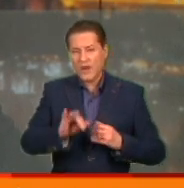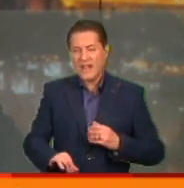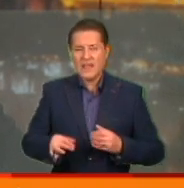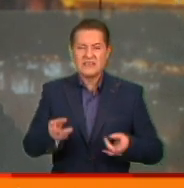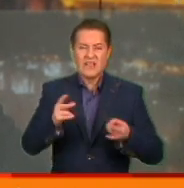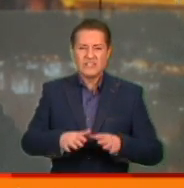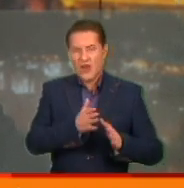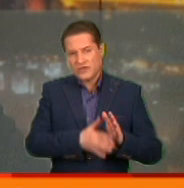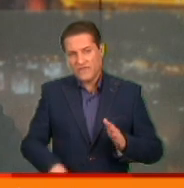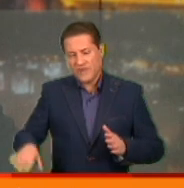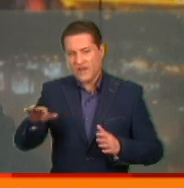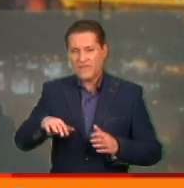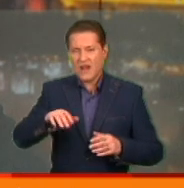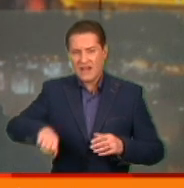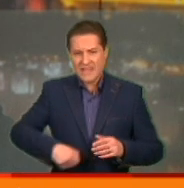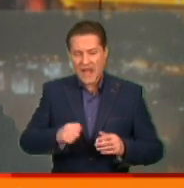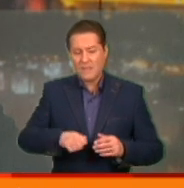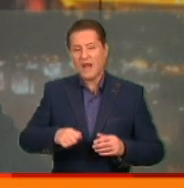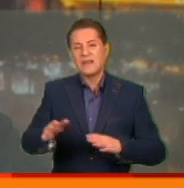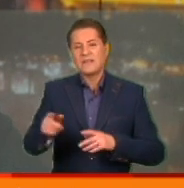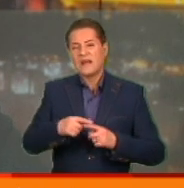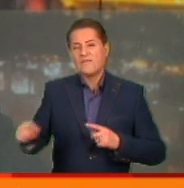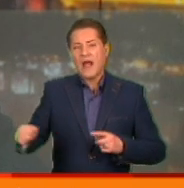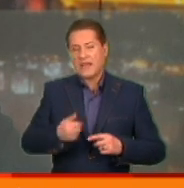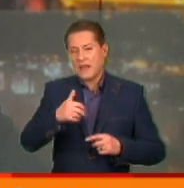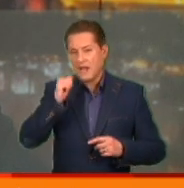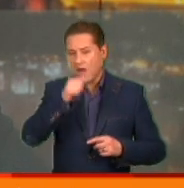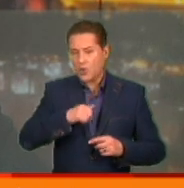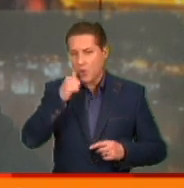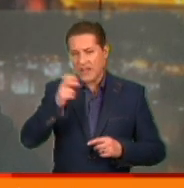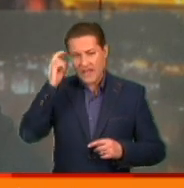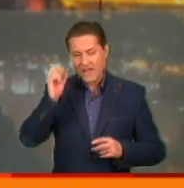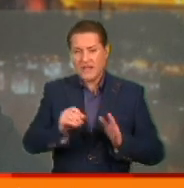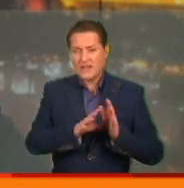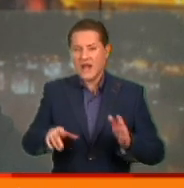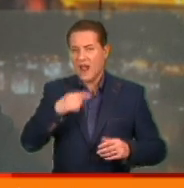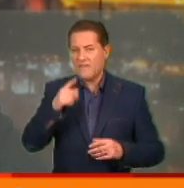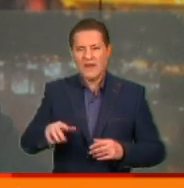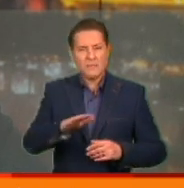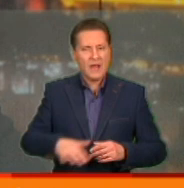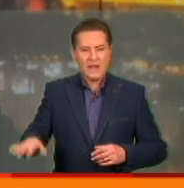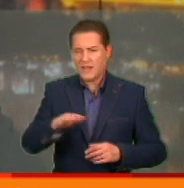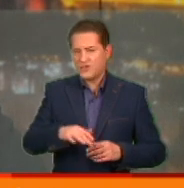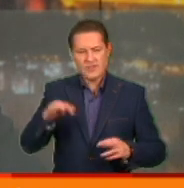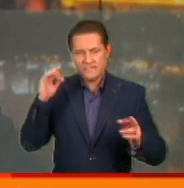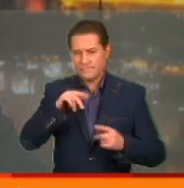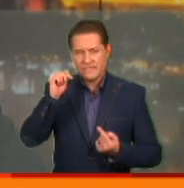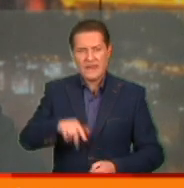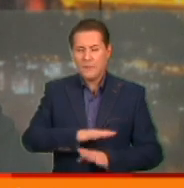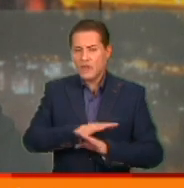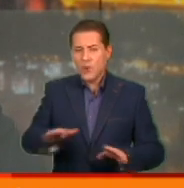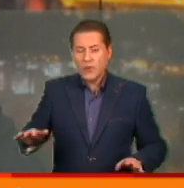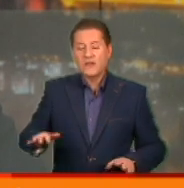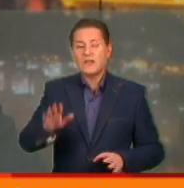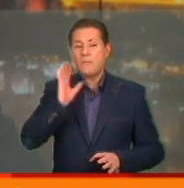вирвах і ямах. Так триває вже кілька років. Київенерго каже, там майданчику не місце, бо проходить теплотраса. Натомість